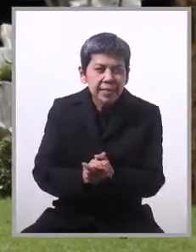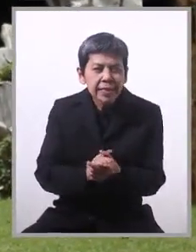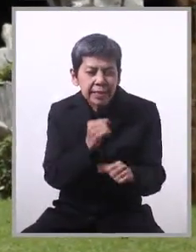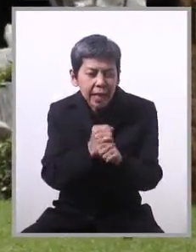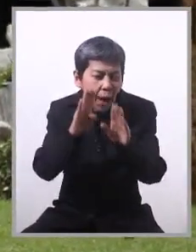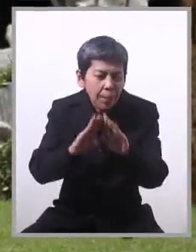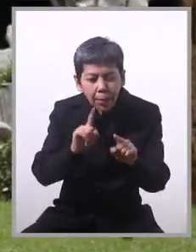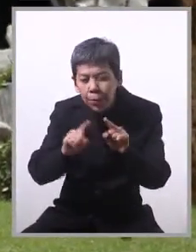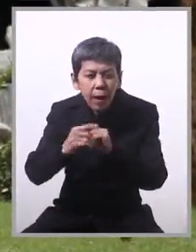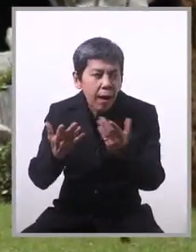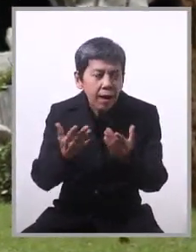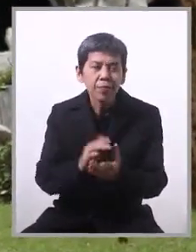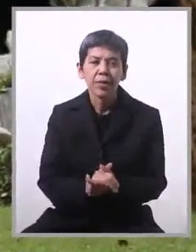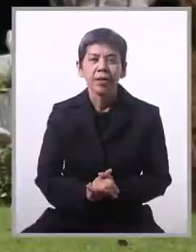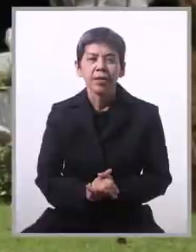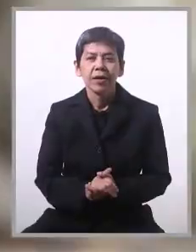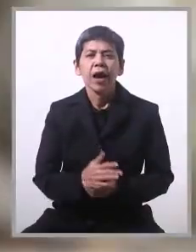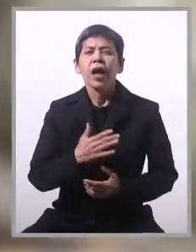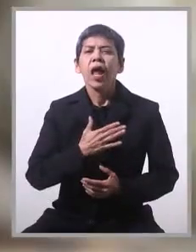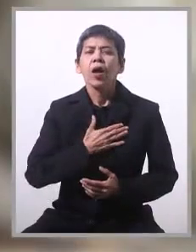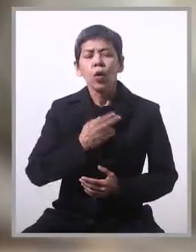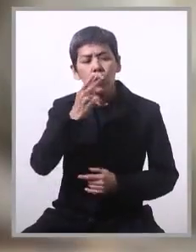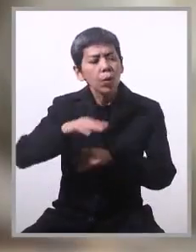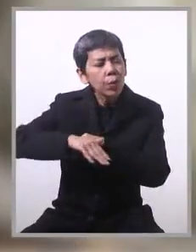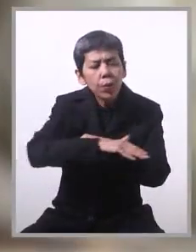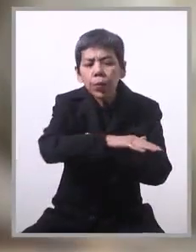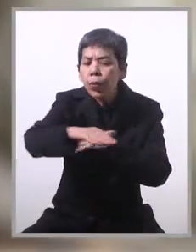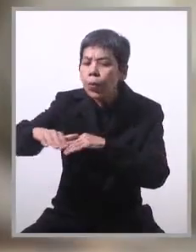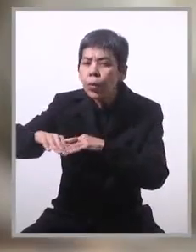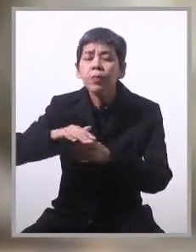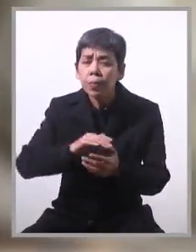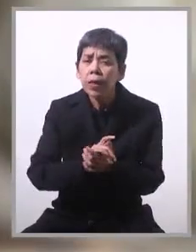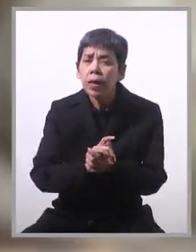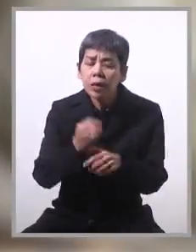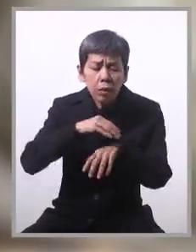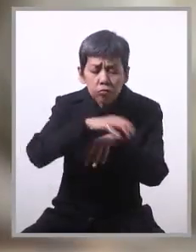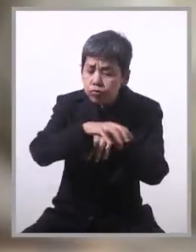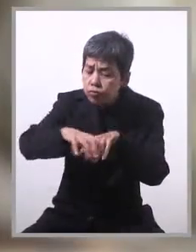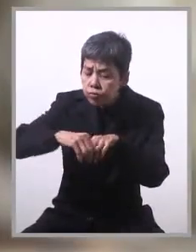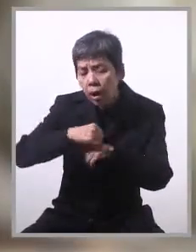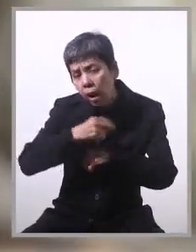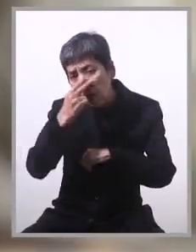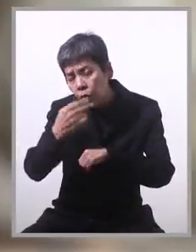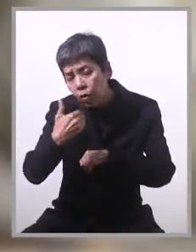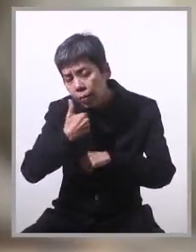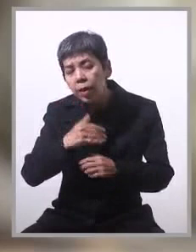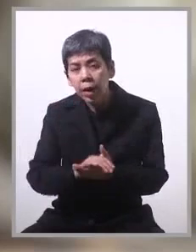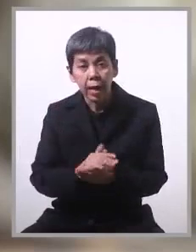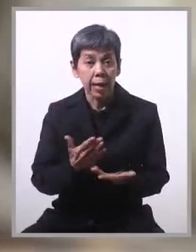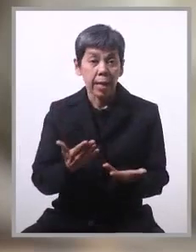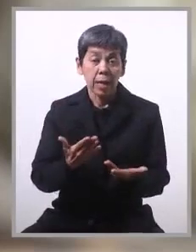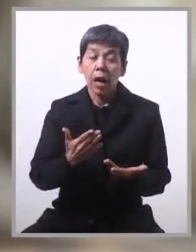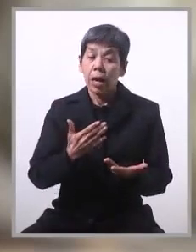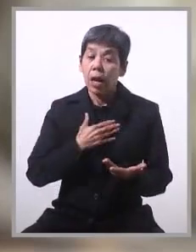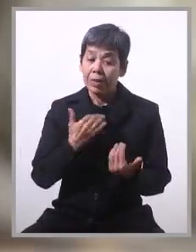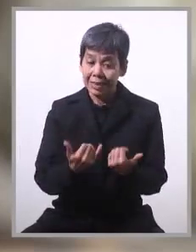ไมถึงได้ทำออกรูปแบบมาเป็นอย่างนี้คะ ก็ด้วยบรรยากาศรอบทิศทางนะคะว่าได้แล้วด้ว